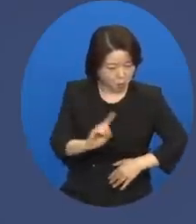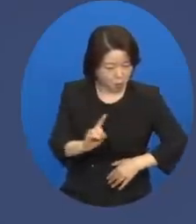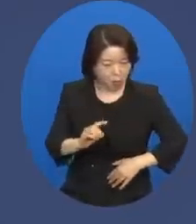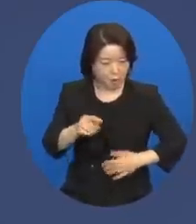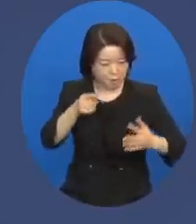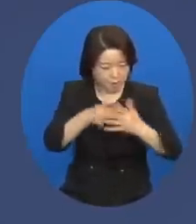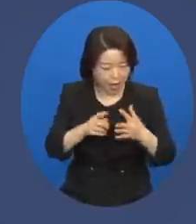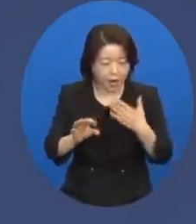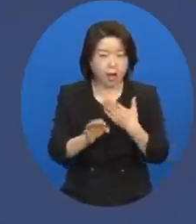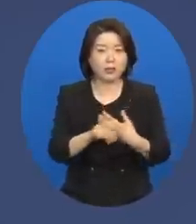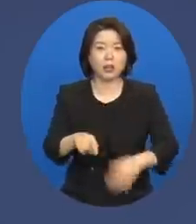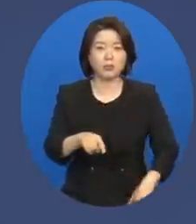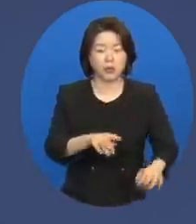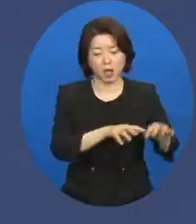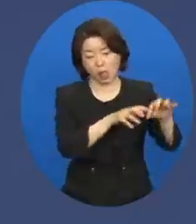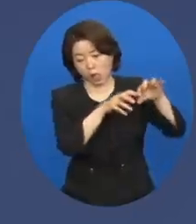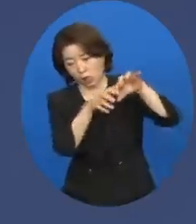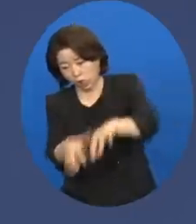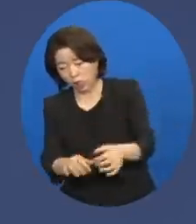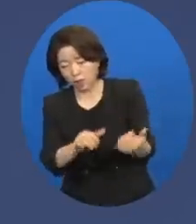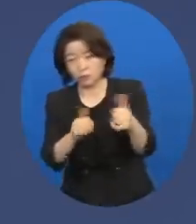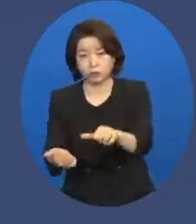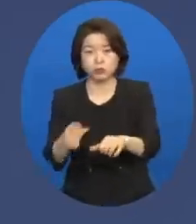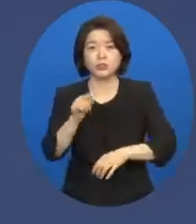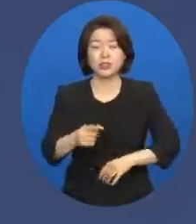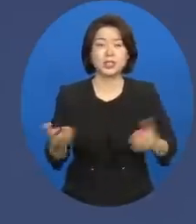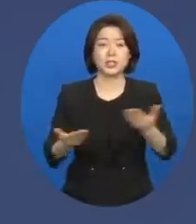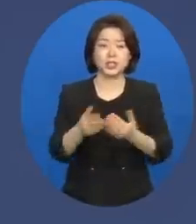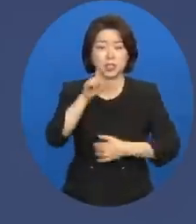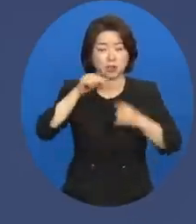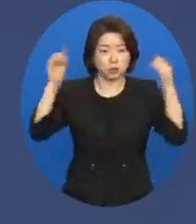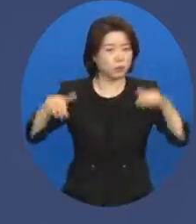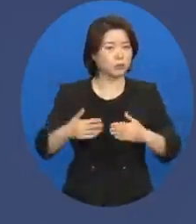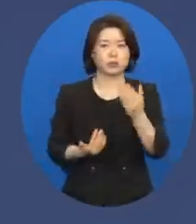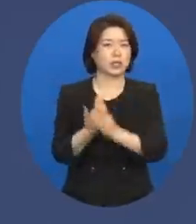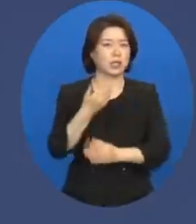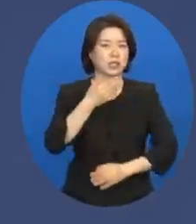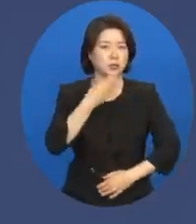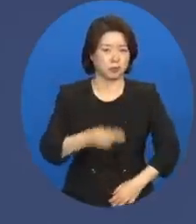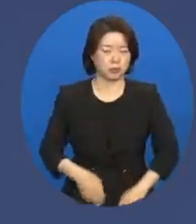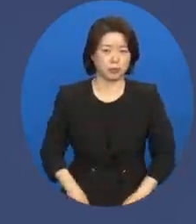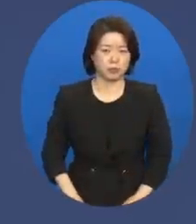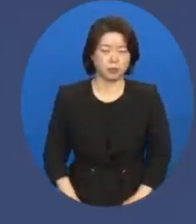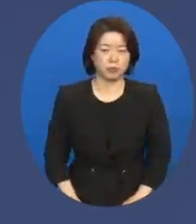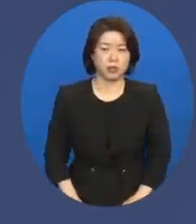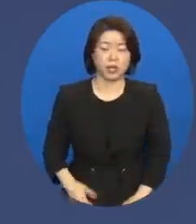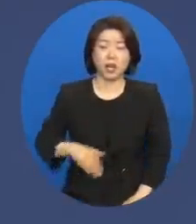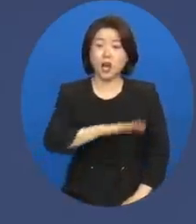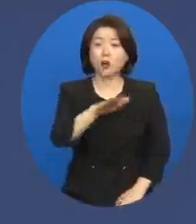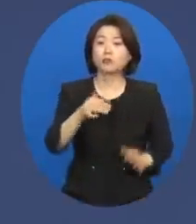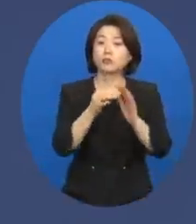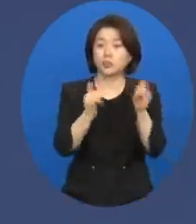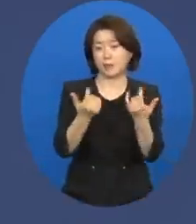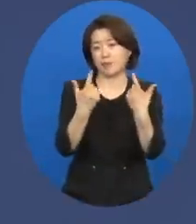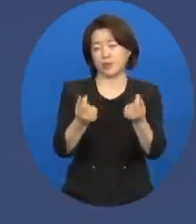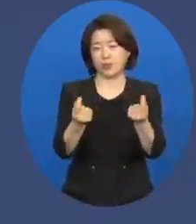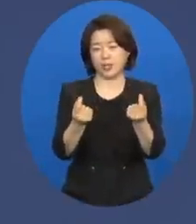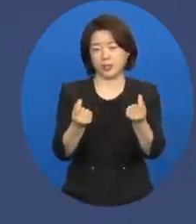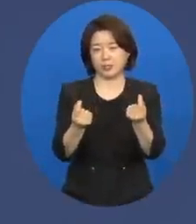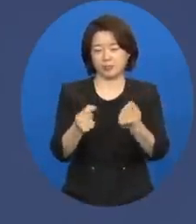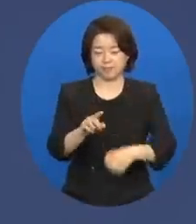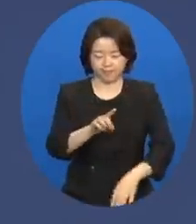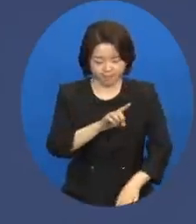그 어처구니 없는 폭포에 추락사하는 독수리는 나지 않았을 텐데 우리 사람에게도